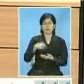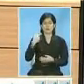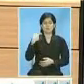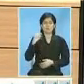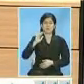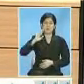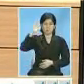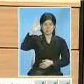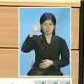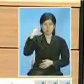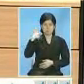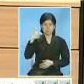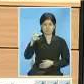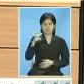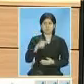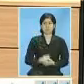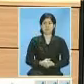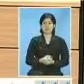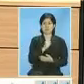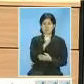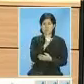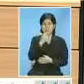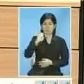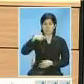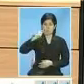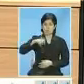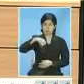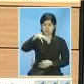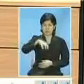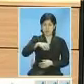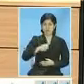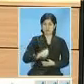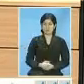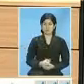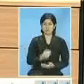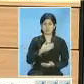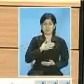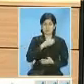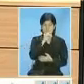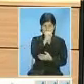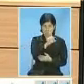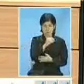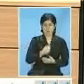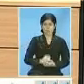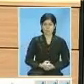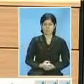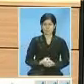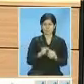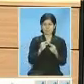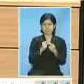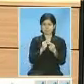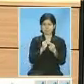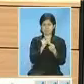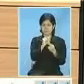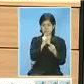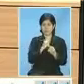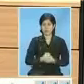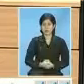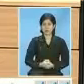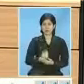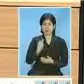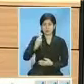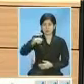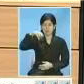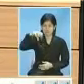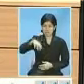หาศาลเองนะครับผมบอกว่าที่ศาลนั้นเรียกมาดูไม่ใช่มาตัดสินคดีไม่ใช่